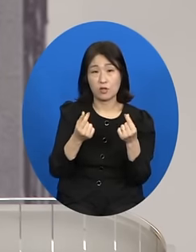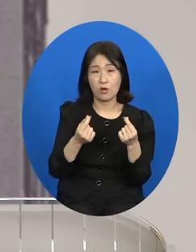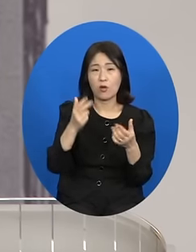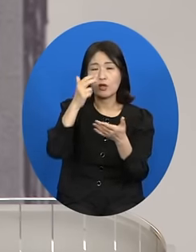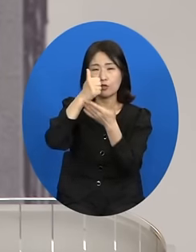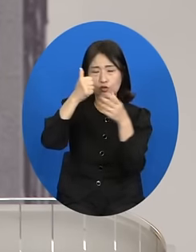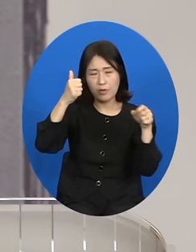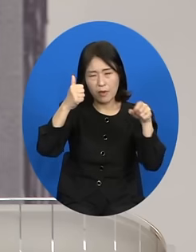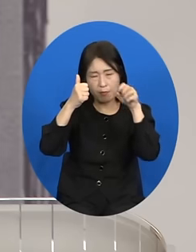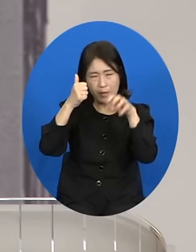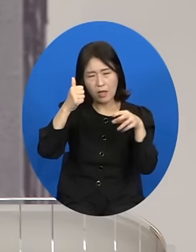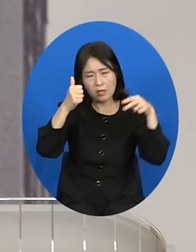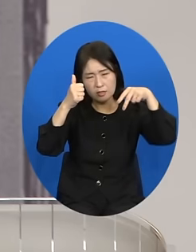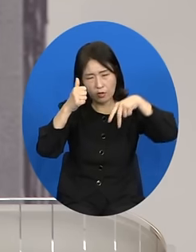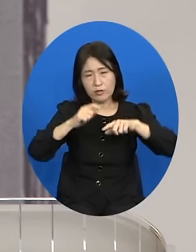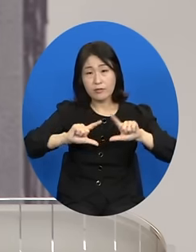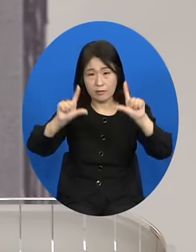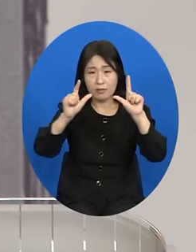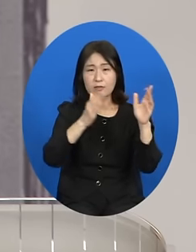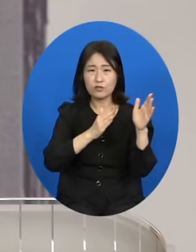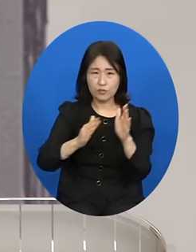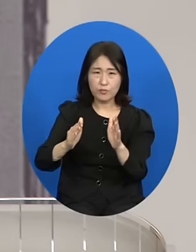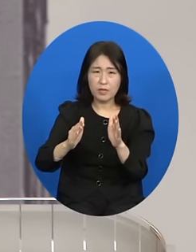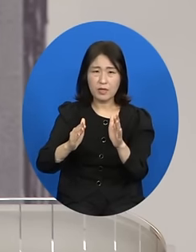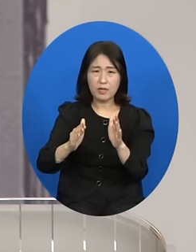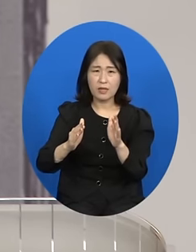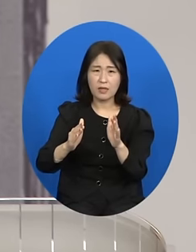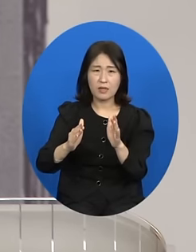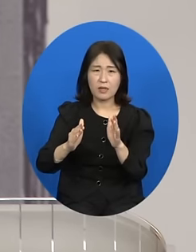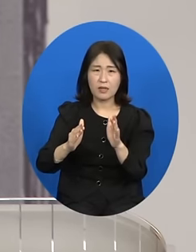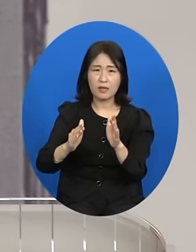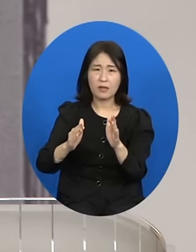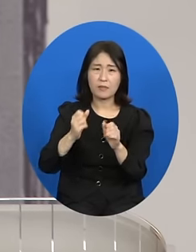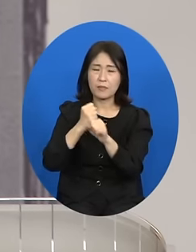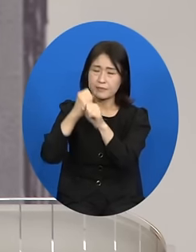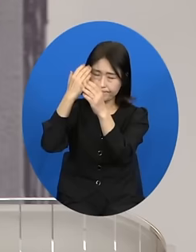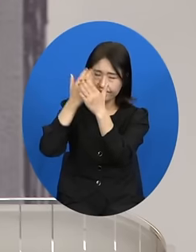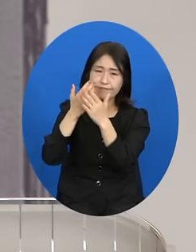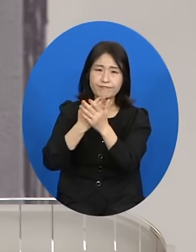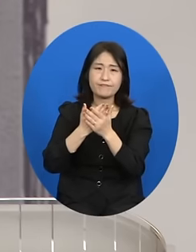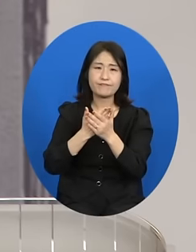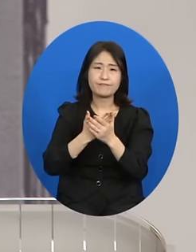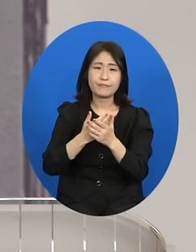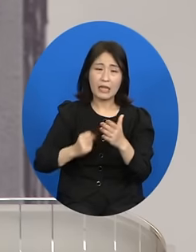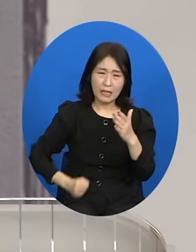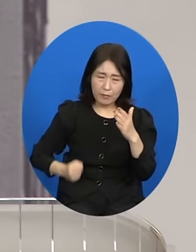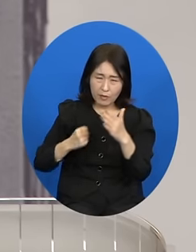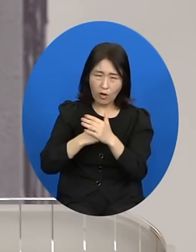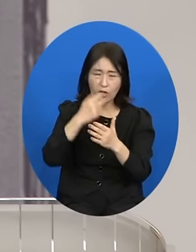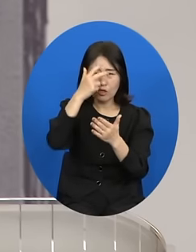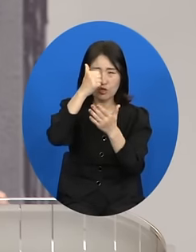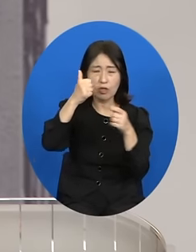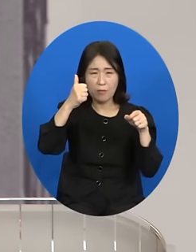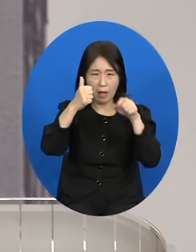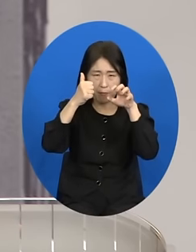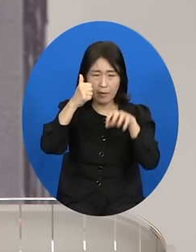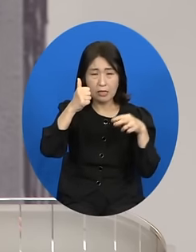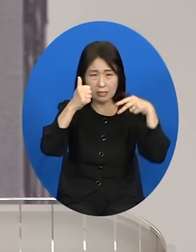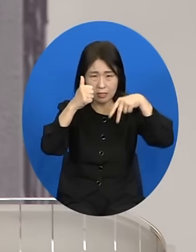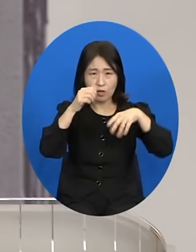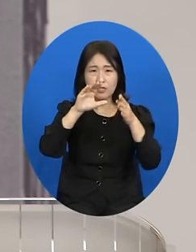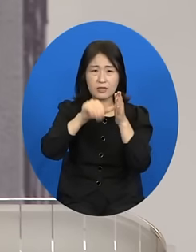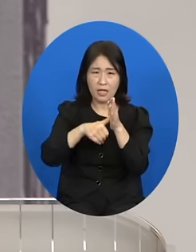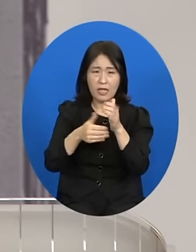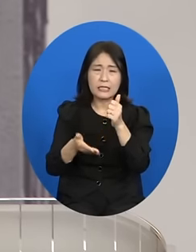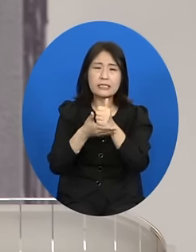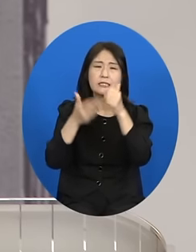하여 주옵소서 부끄러는 자 정말 담대하게 주 앞에 서서 그 칭찬을 다 누린 자가 되게